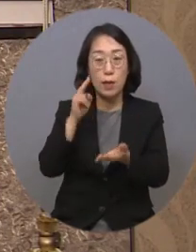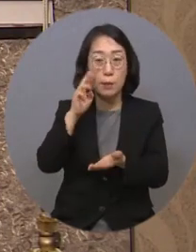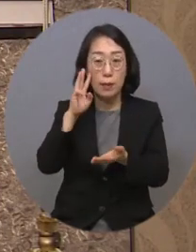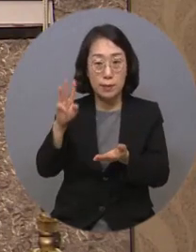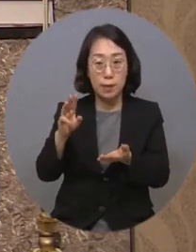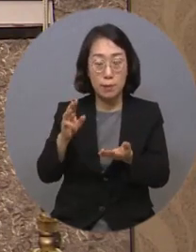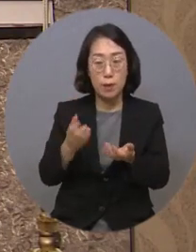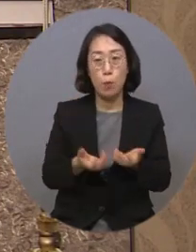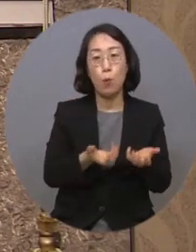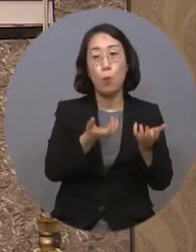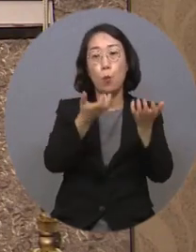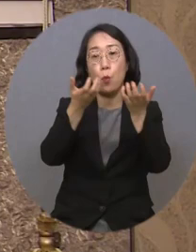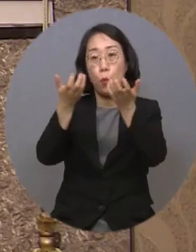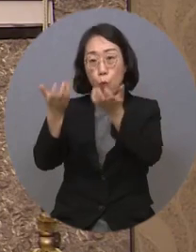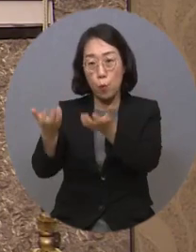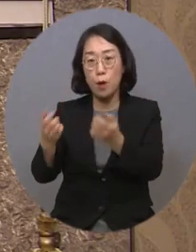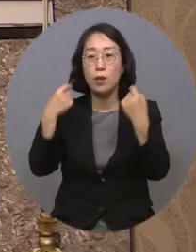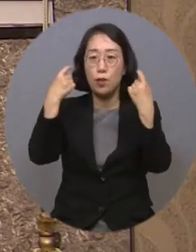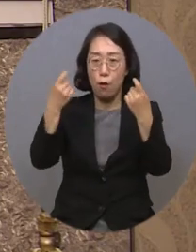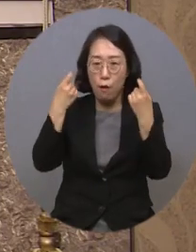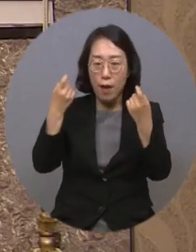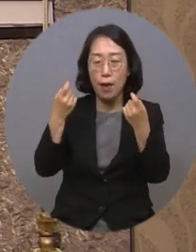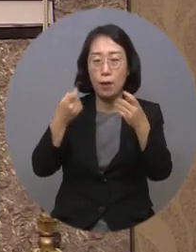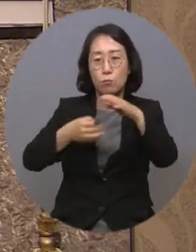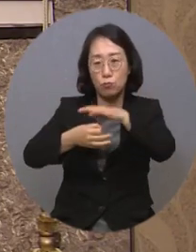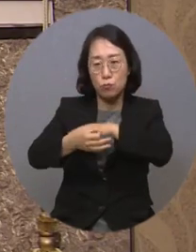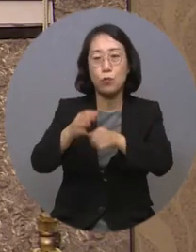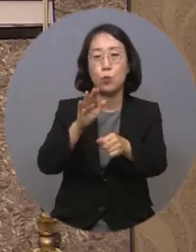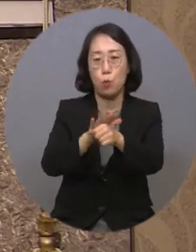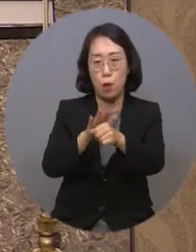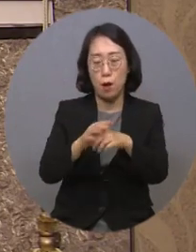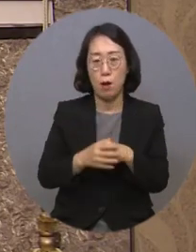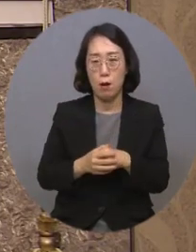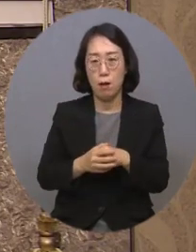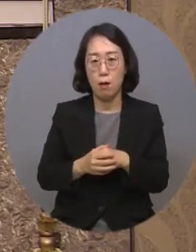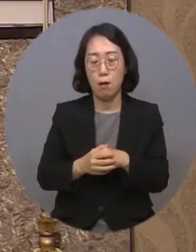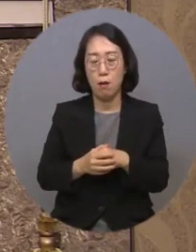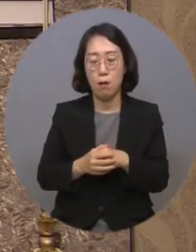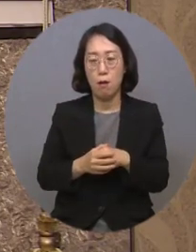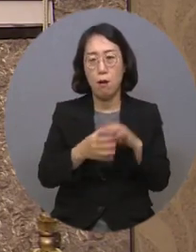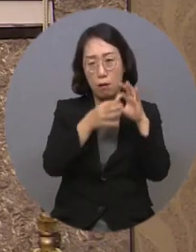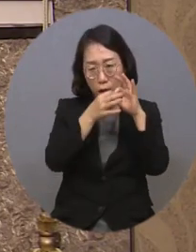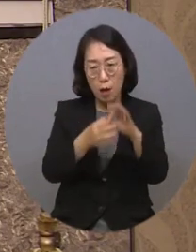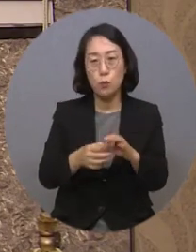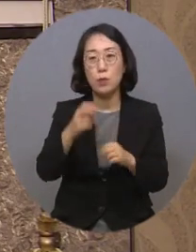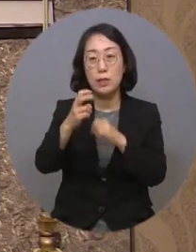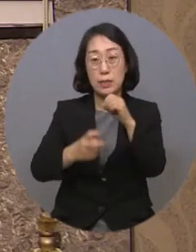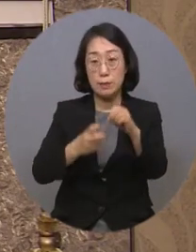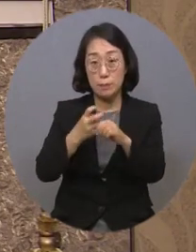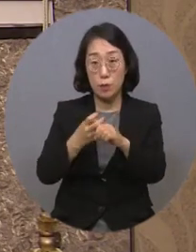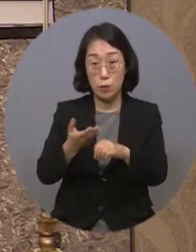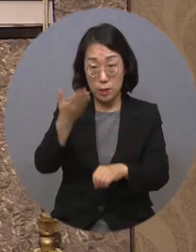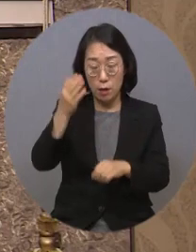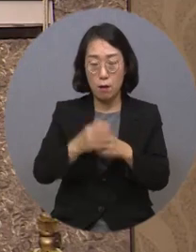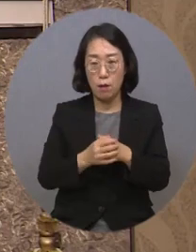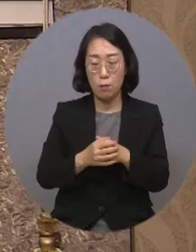그 사업을 21년째 했어요. 그러다 보니까 이제 아무래도 읍면에 있는 대상자들이 많이 발굴이 될 거 아니에요? 네. 2박